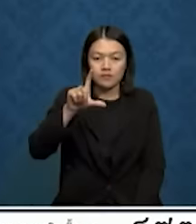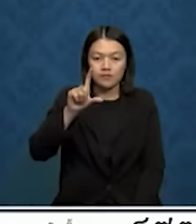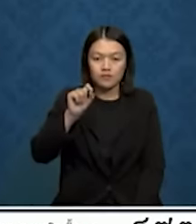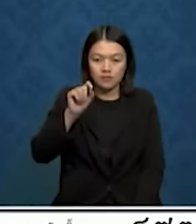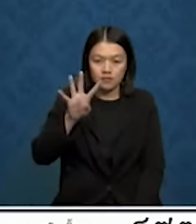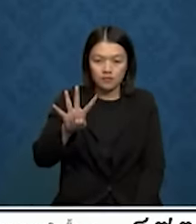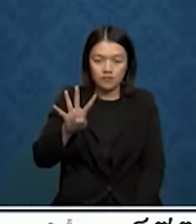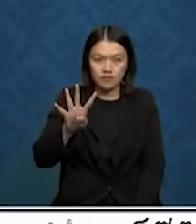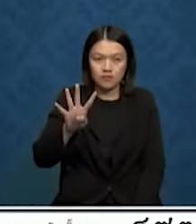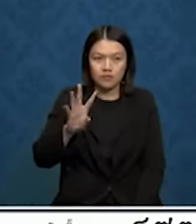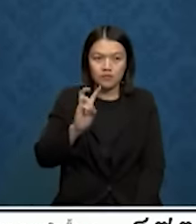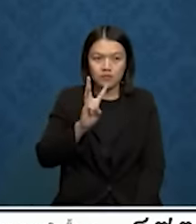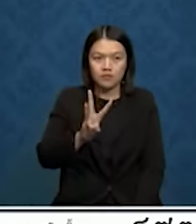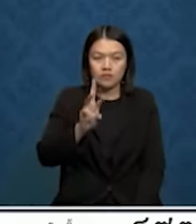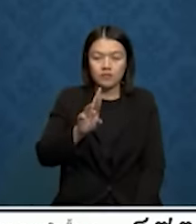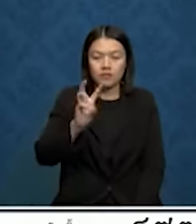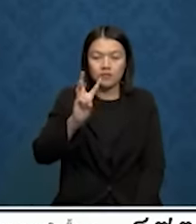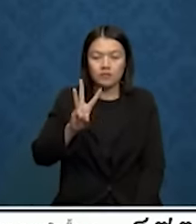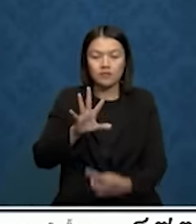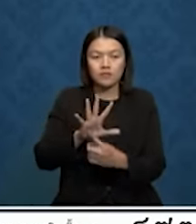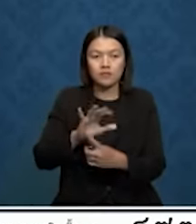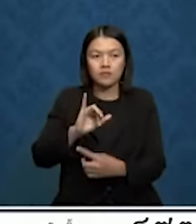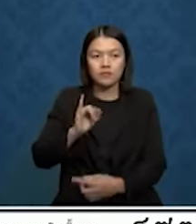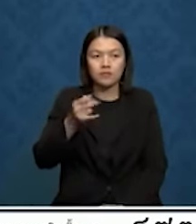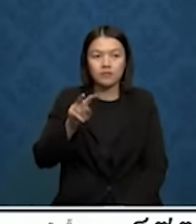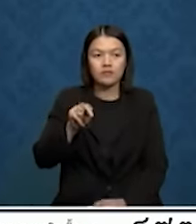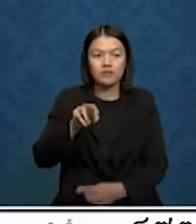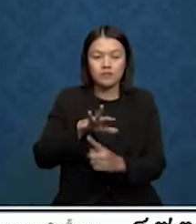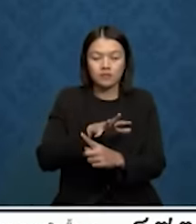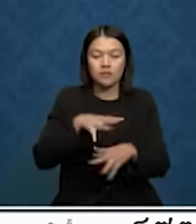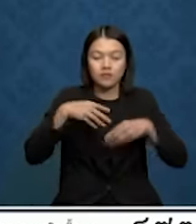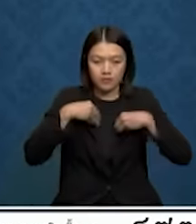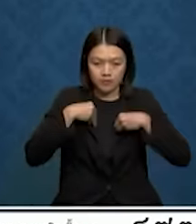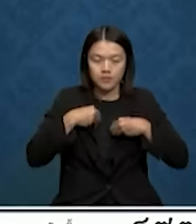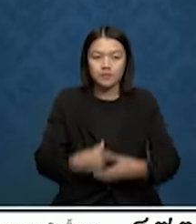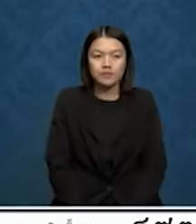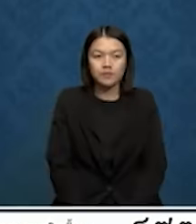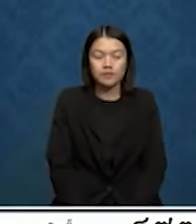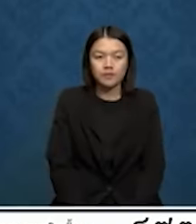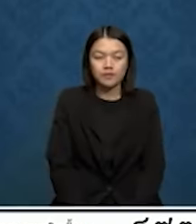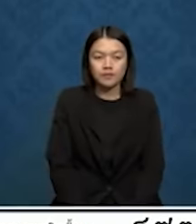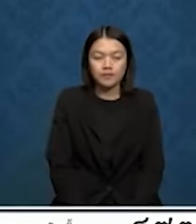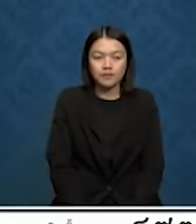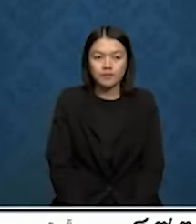324นายวรวัฒน์เอื้ออภิญญกุล เห็นชอบครับ